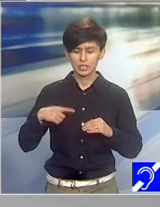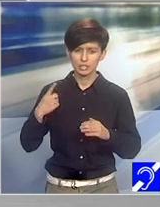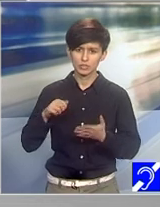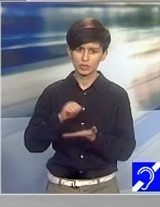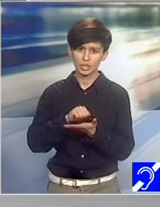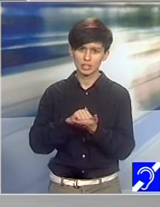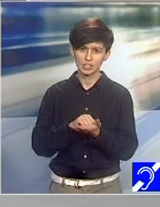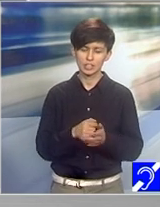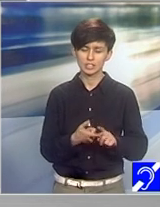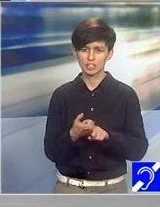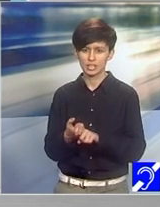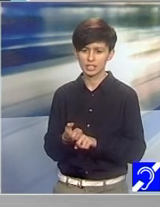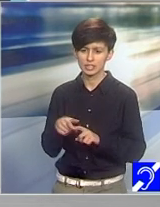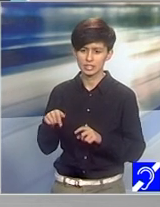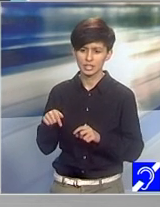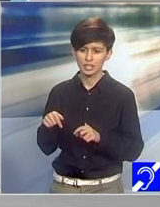areal istoric,